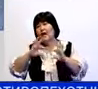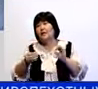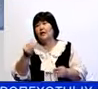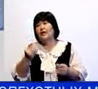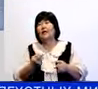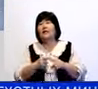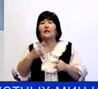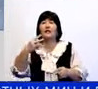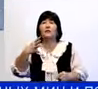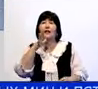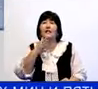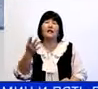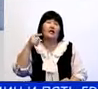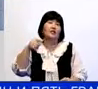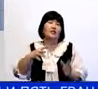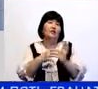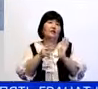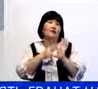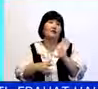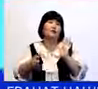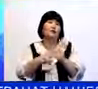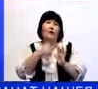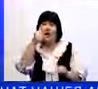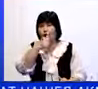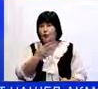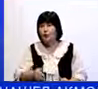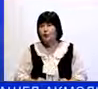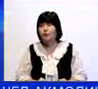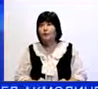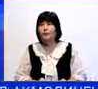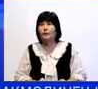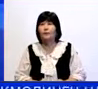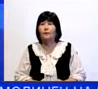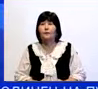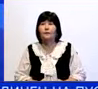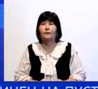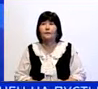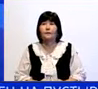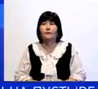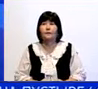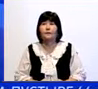ровно 35 лет назад, в 1988 году. Айдана Шайхслама, Санжар Мансур, Тархан Токси, телеканал Кызылорда.